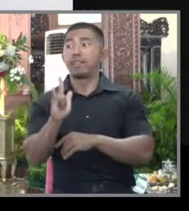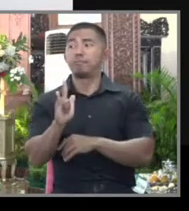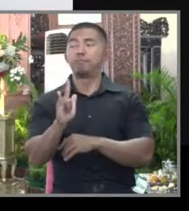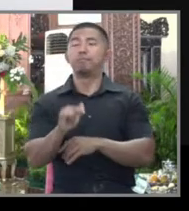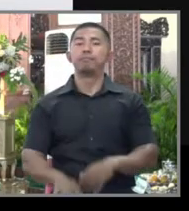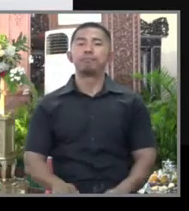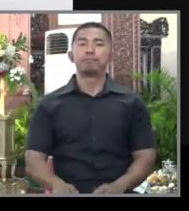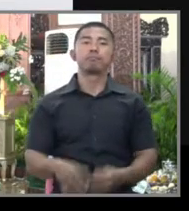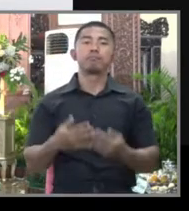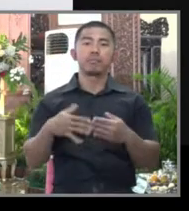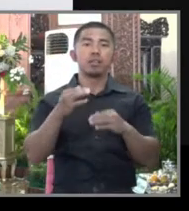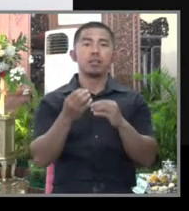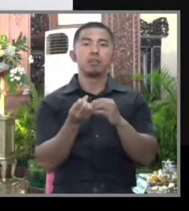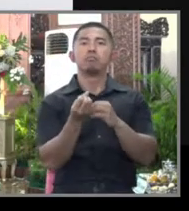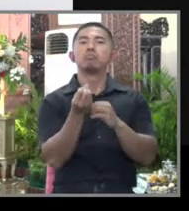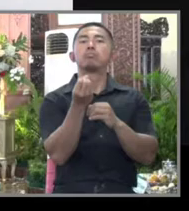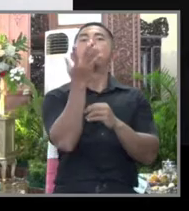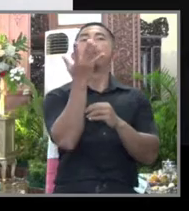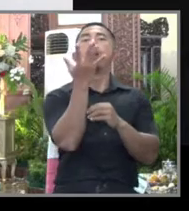Untuk